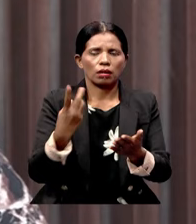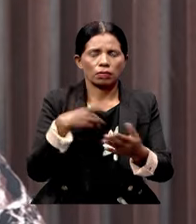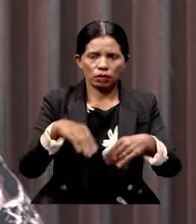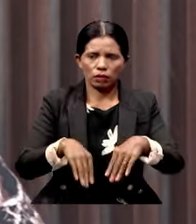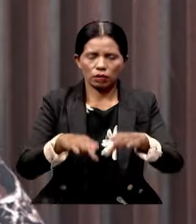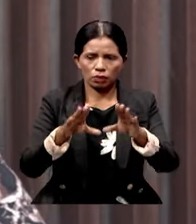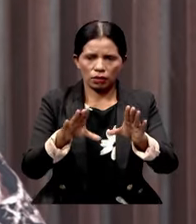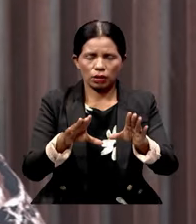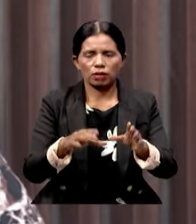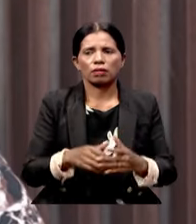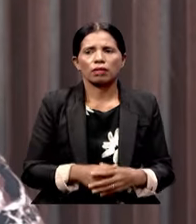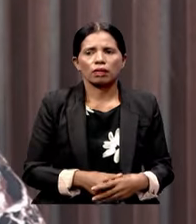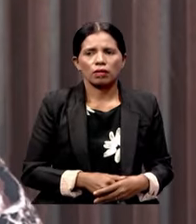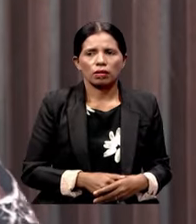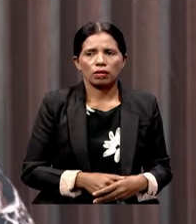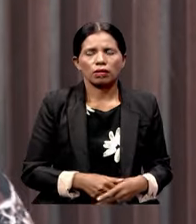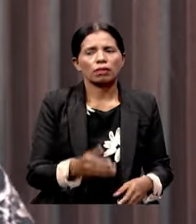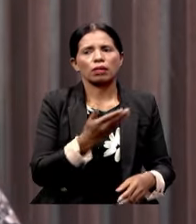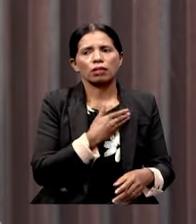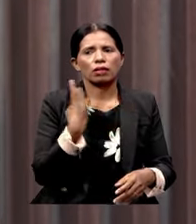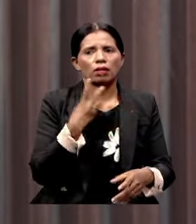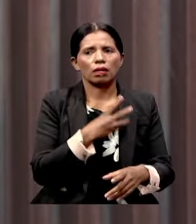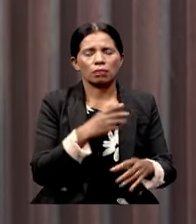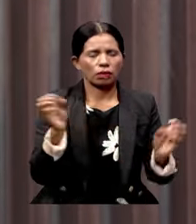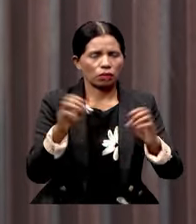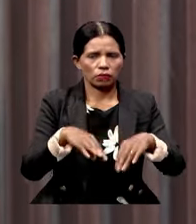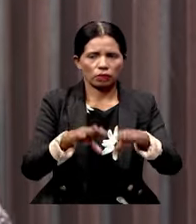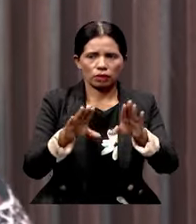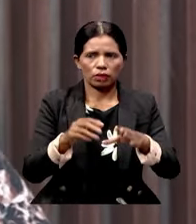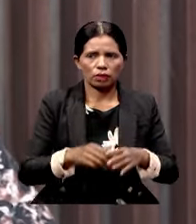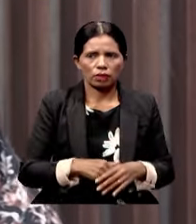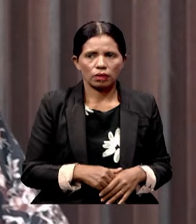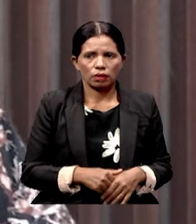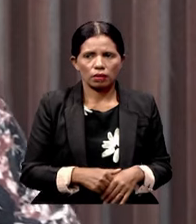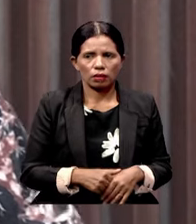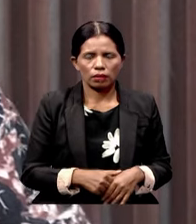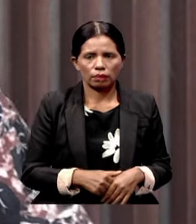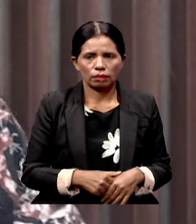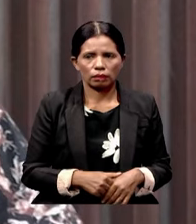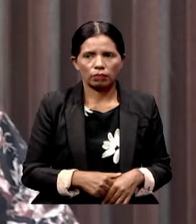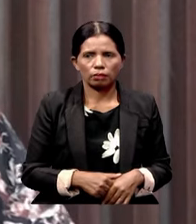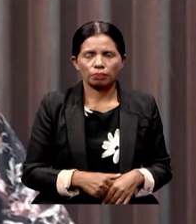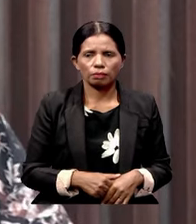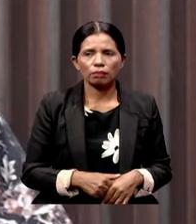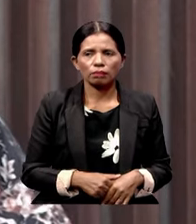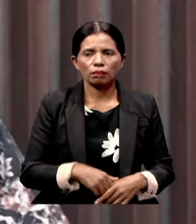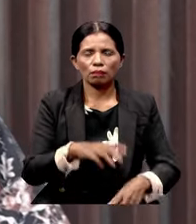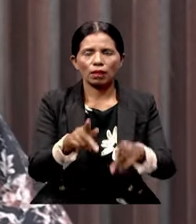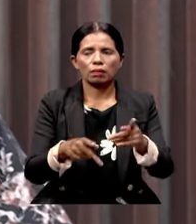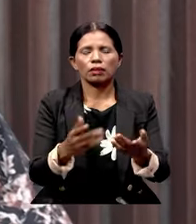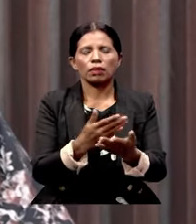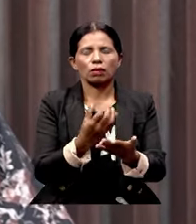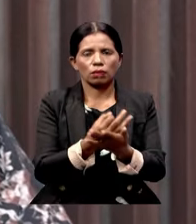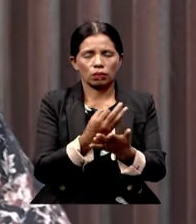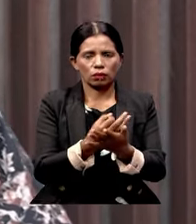rumah sepan bu. Ne fulin sa nafat amus lakoi faana relali ke dia tidak ayat dia kilo ayat dia. Sira ema sira ne be mosam bot